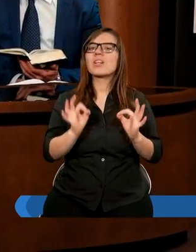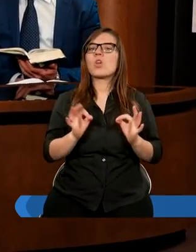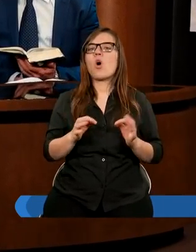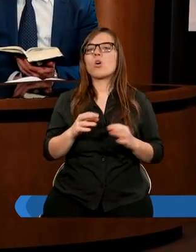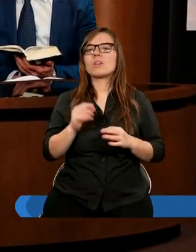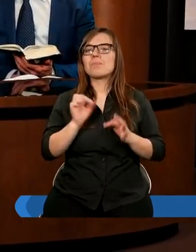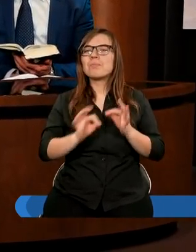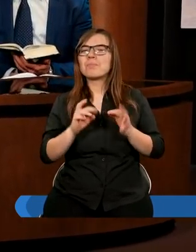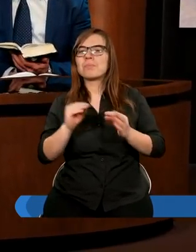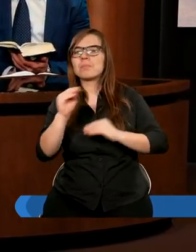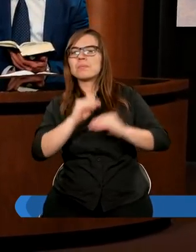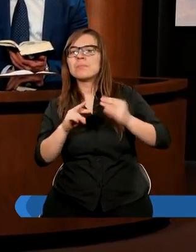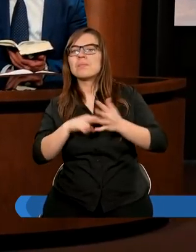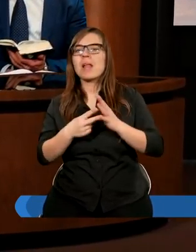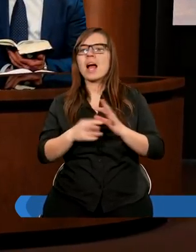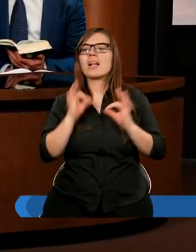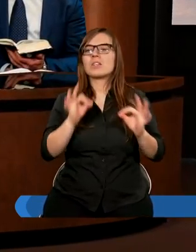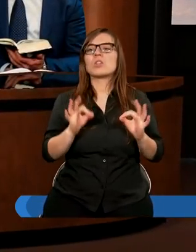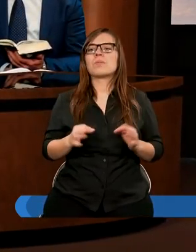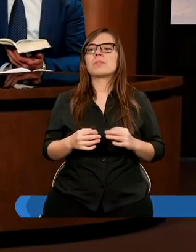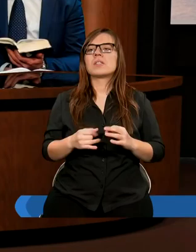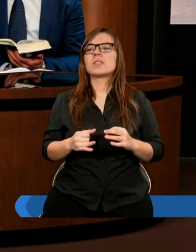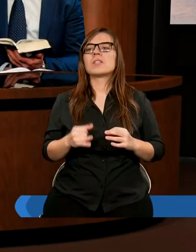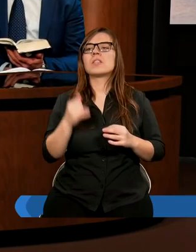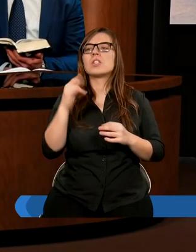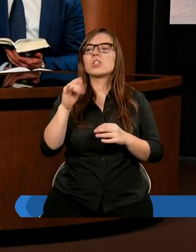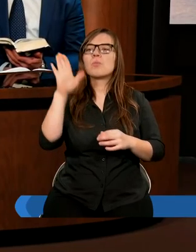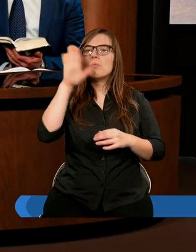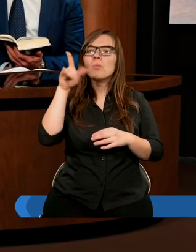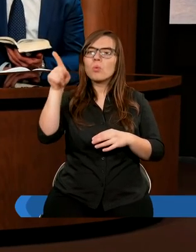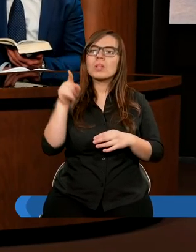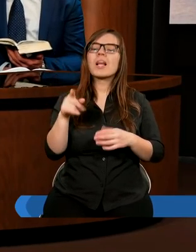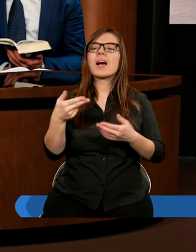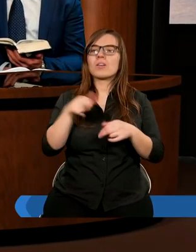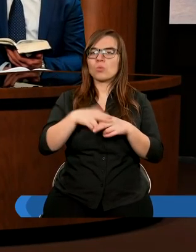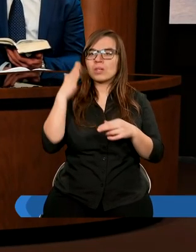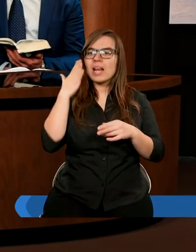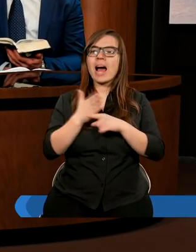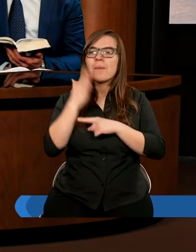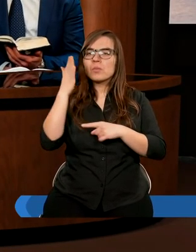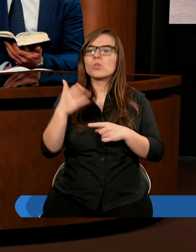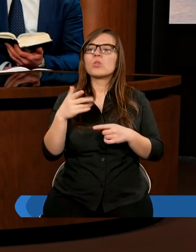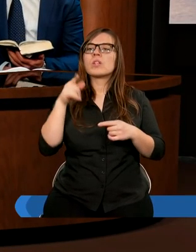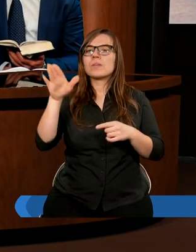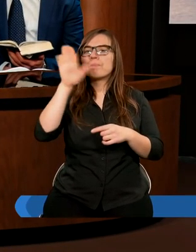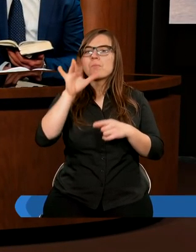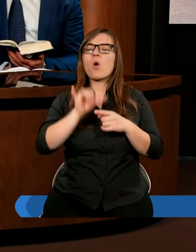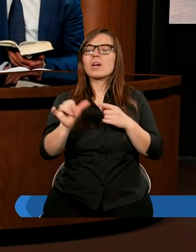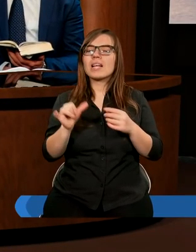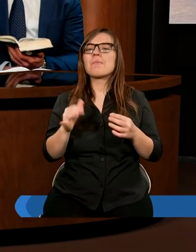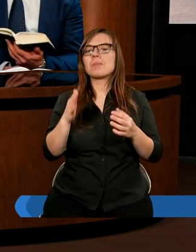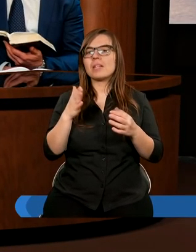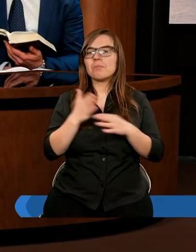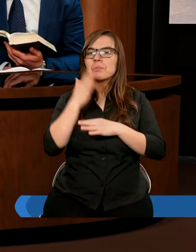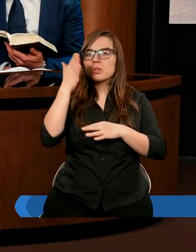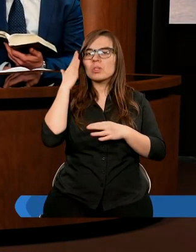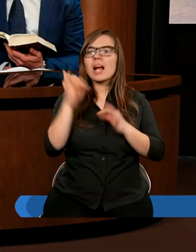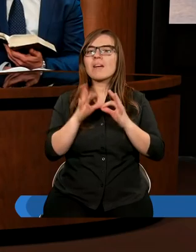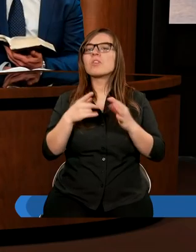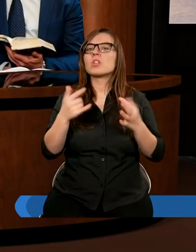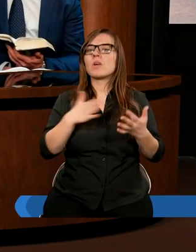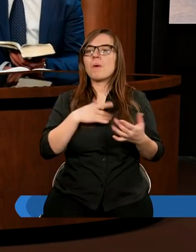w tych kwestiach powinniśmy rozumieć, że jest ten, który zna przyszłość, jest Bogiem historii i On może mi